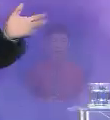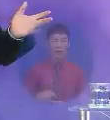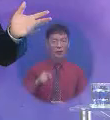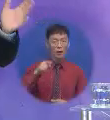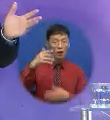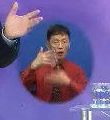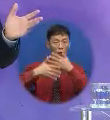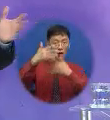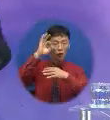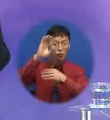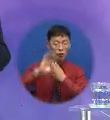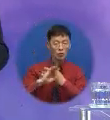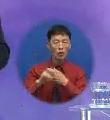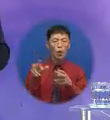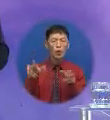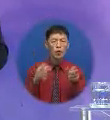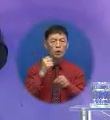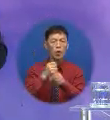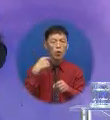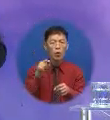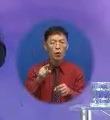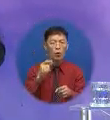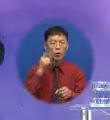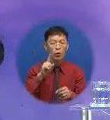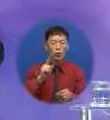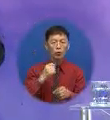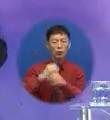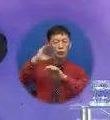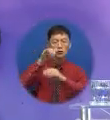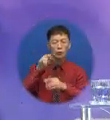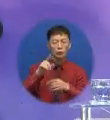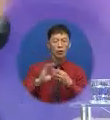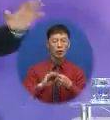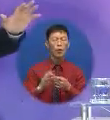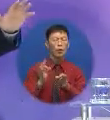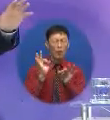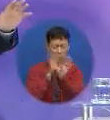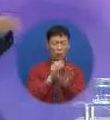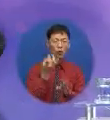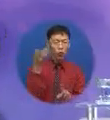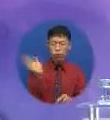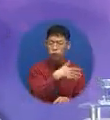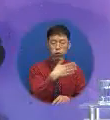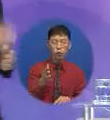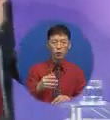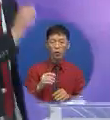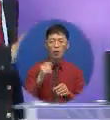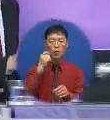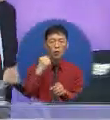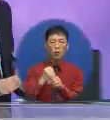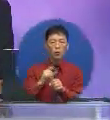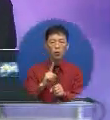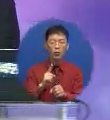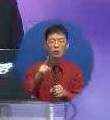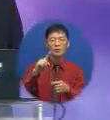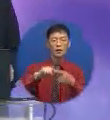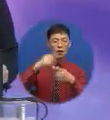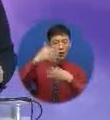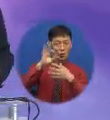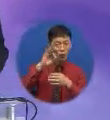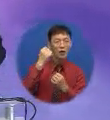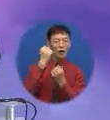이 영화의 내용에 보면 공룡을 어떻게 만들었는지 그런 얘기가 나옵니다. 완전히 멸종된 공룡인데 공룡을 어떻게 만들었는지 이